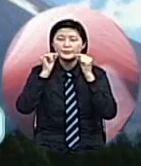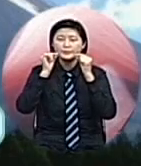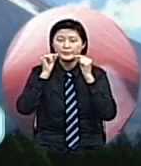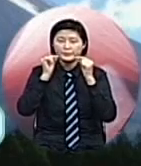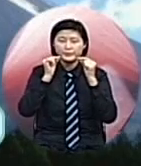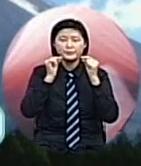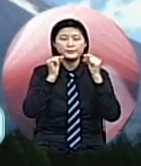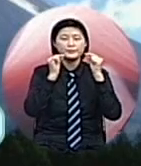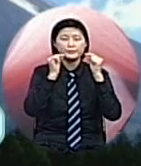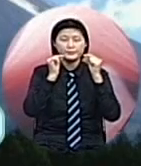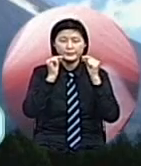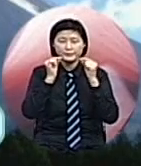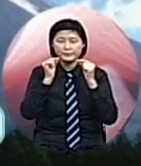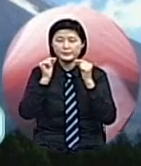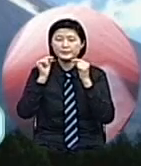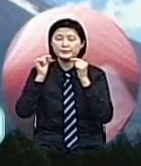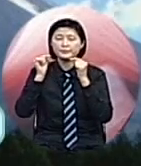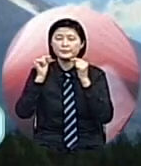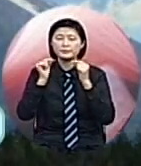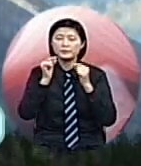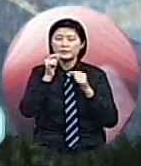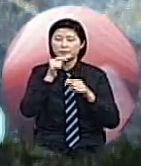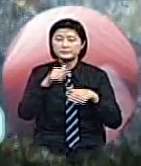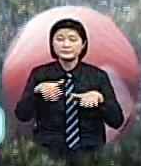꺾어 물면